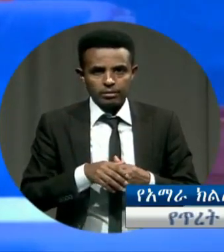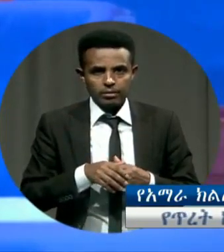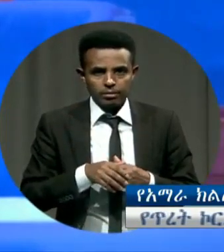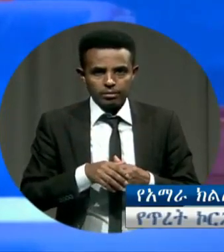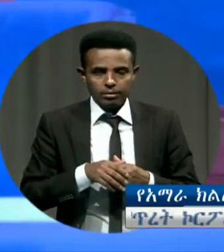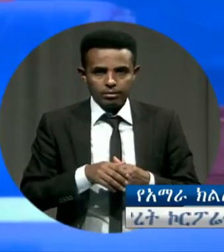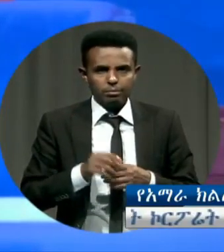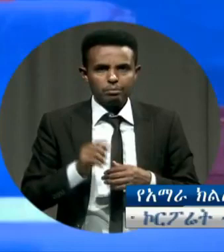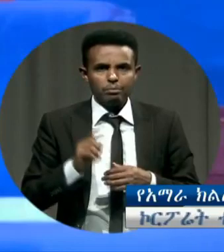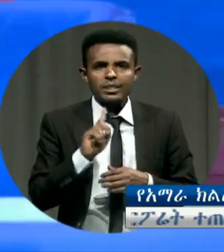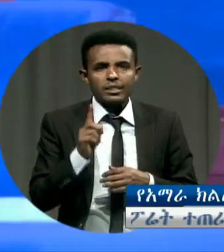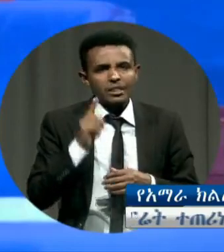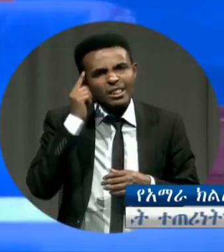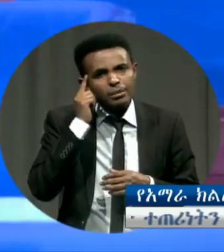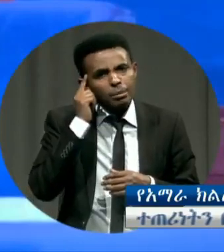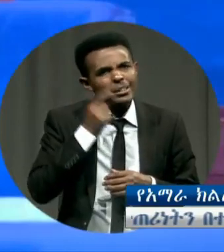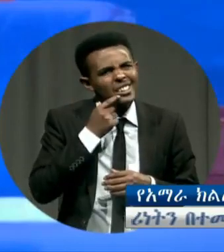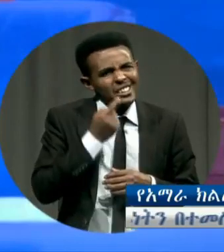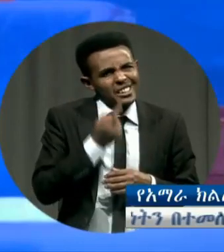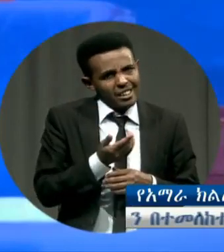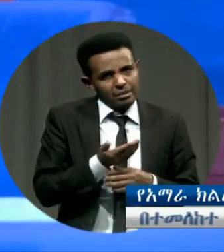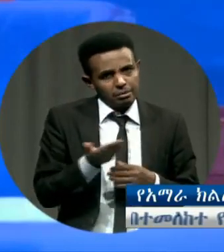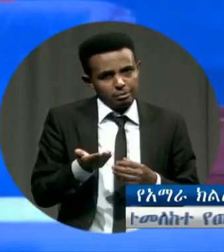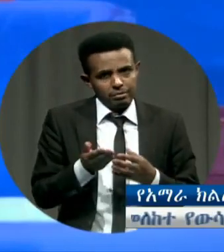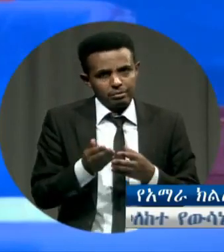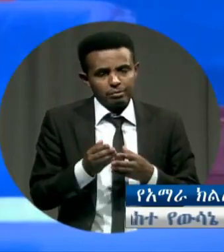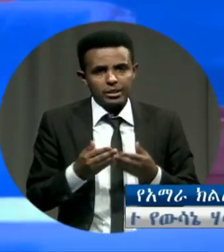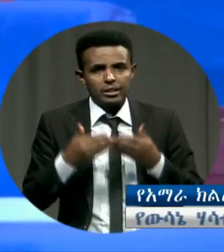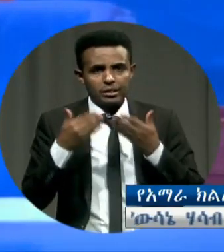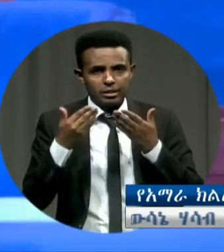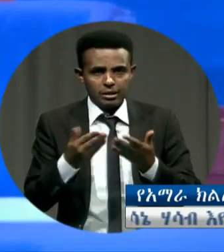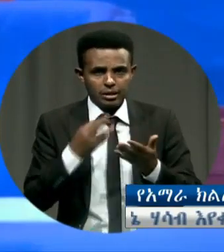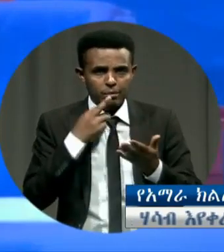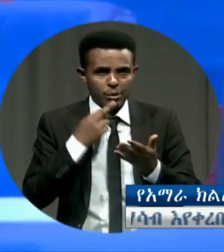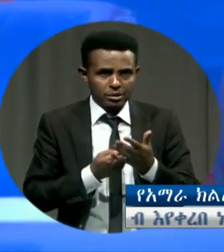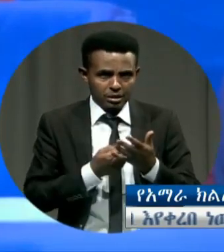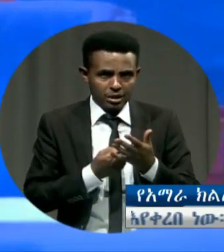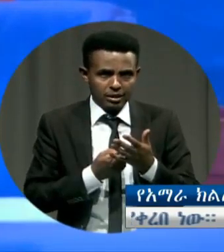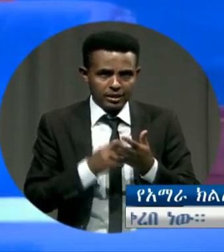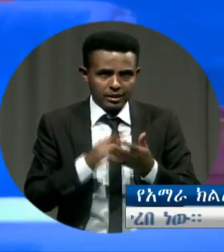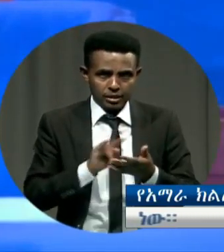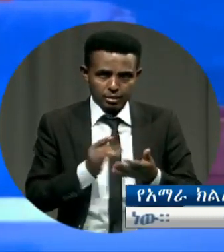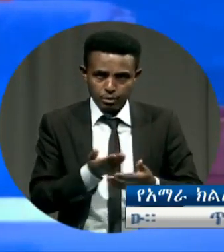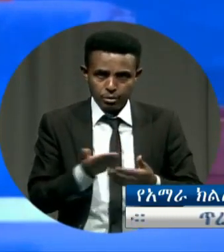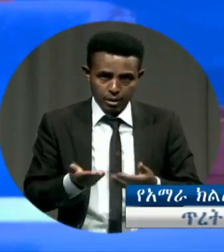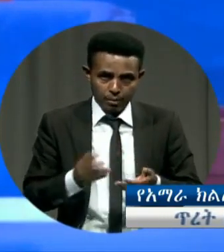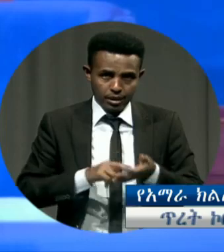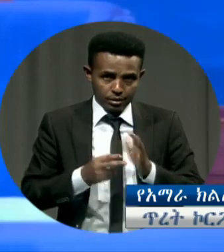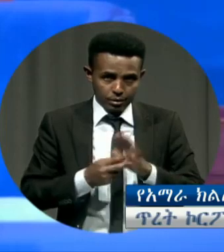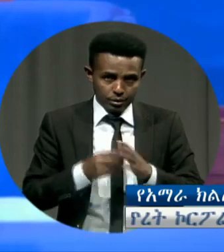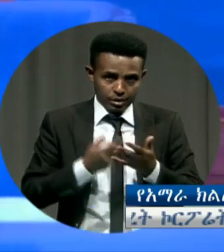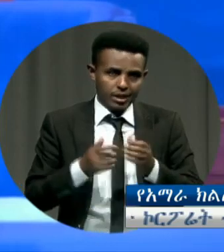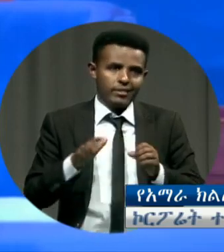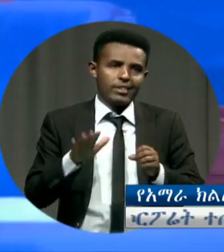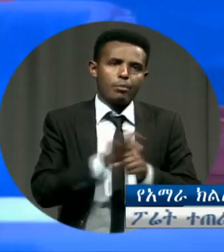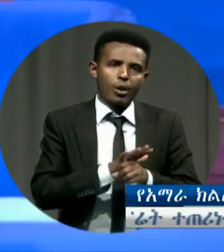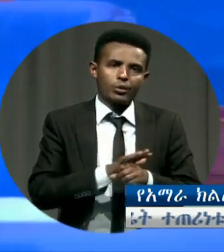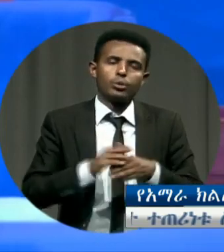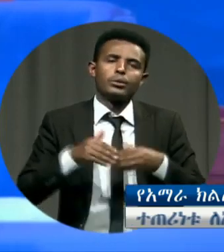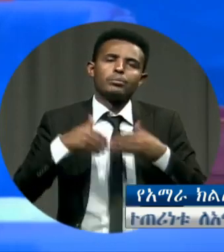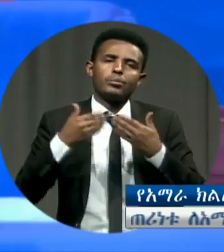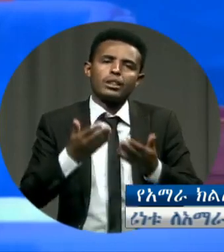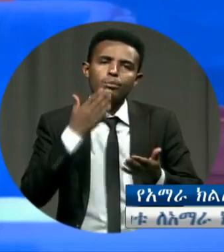እሙን ታስቦበታል ሊያሰኝ የሚችል አይደለም። አሁን ለቀረበው ሪፖርትና ዝርዝር ጉዳይ ማለት ነው። ስለዚህ እሱ ላይ ተሟልቶ ቢቀርብ ጥሩ